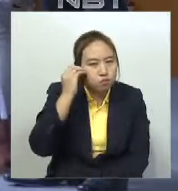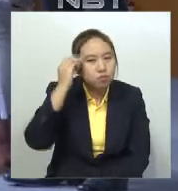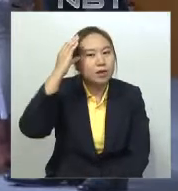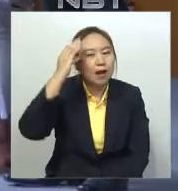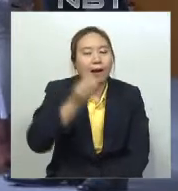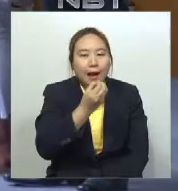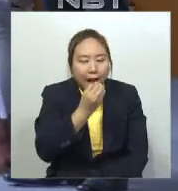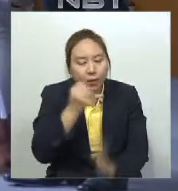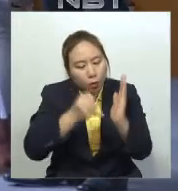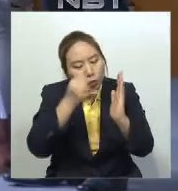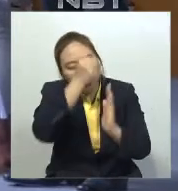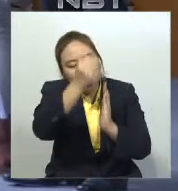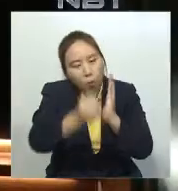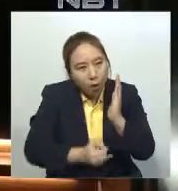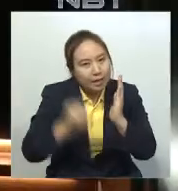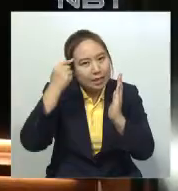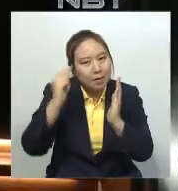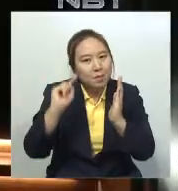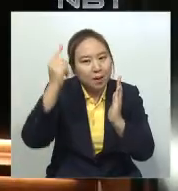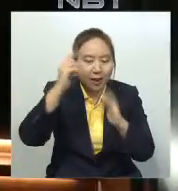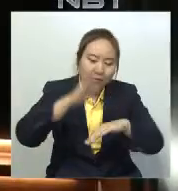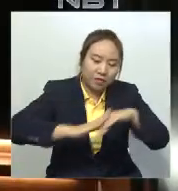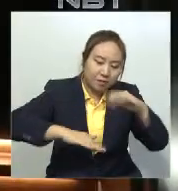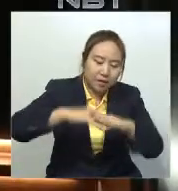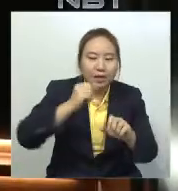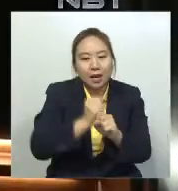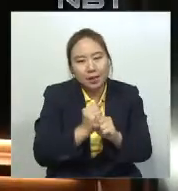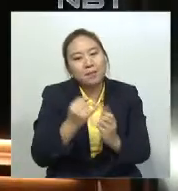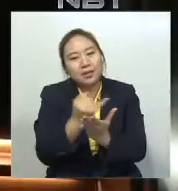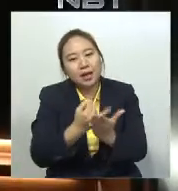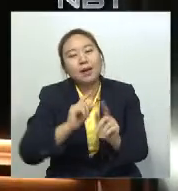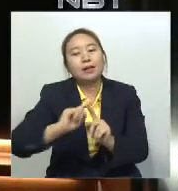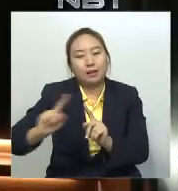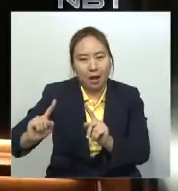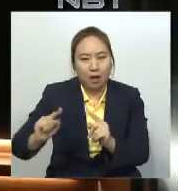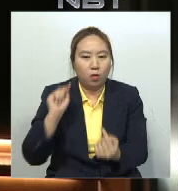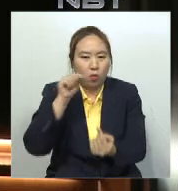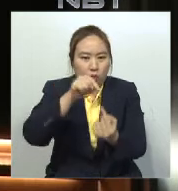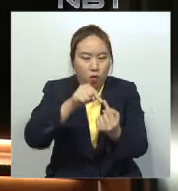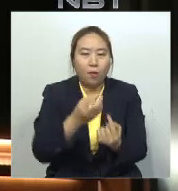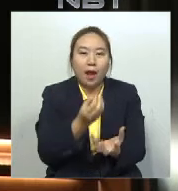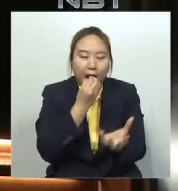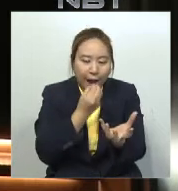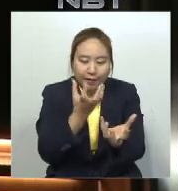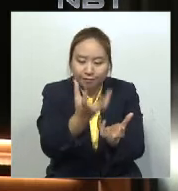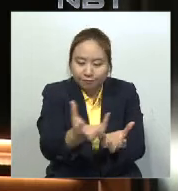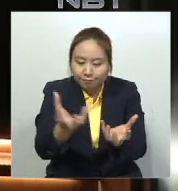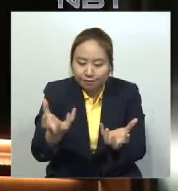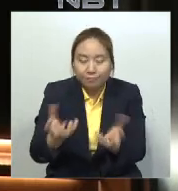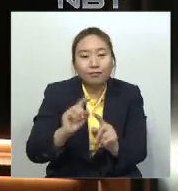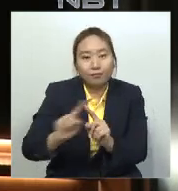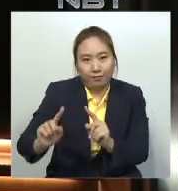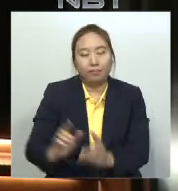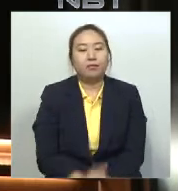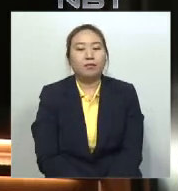ท้องถิ่นต่อยอดไปถึงความคิดสร้างสรรค์งานทำมือแล้วก็ศิลปะต่างๆที่สะท้อนผ่านอาหารแต่ละจานแต่ละเมนูเนี่ยนะครับ